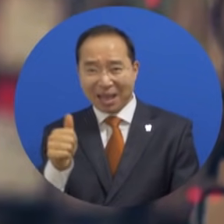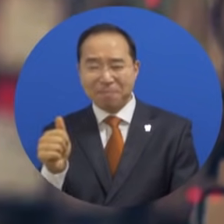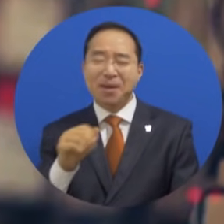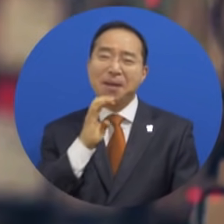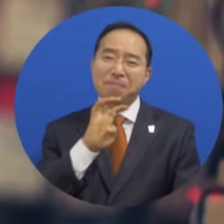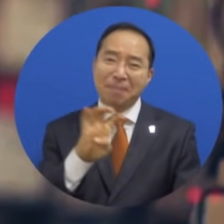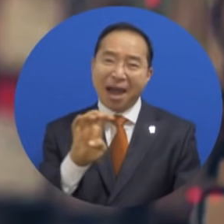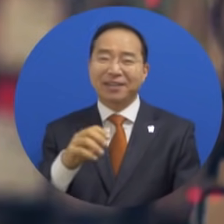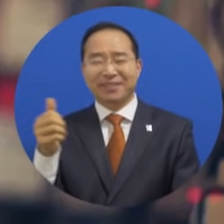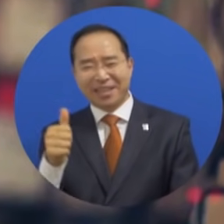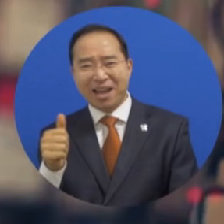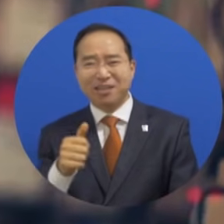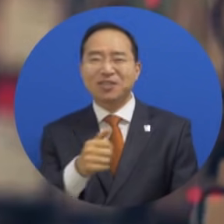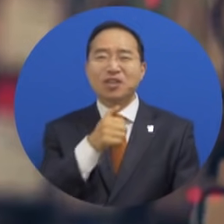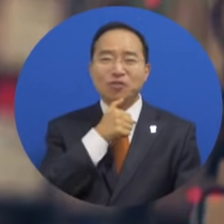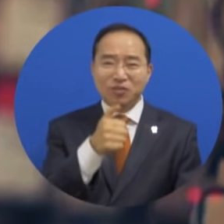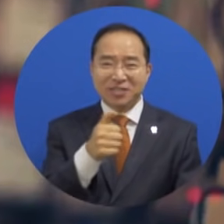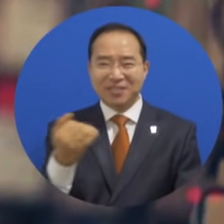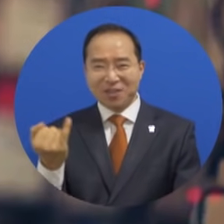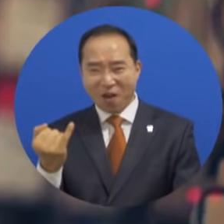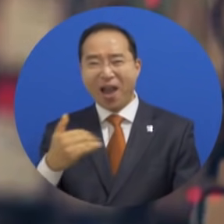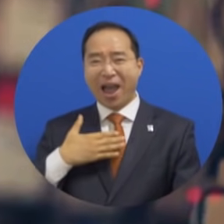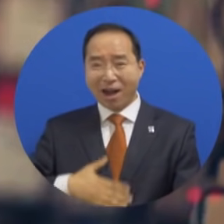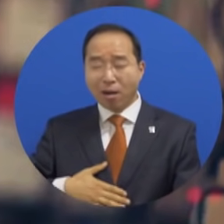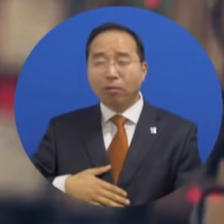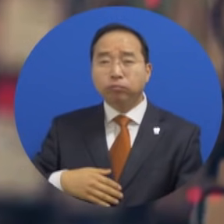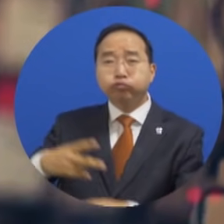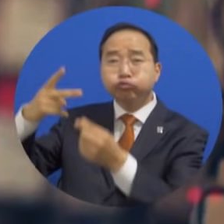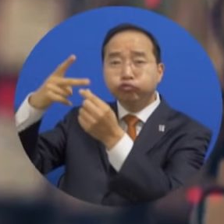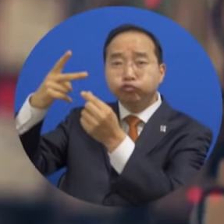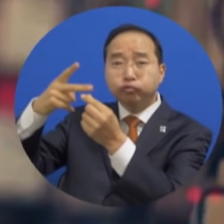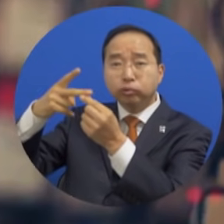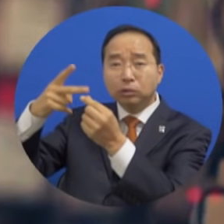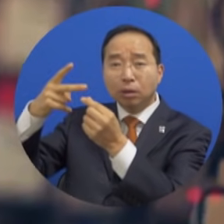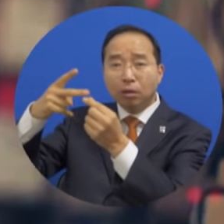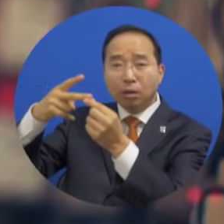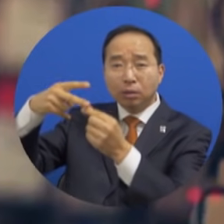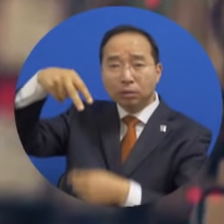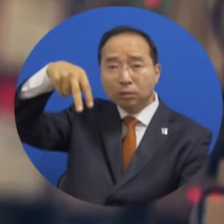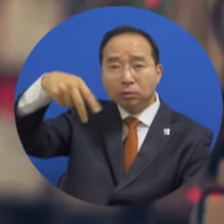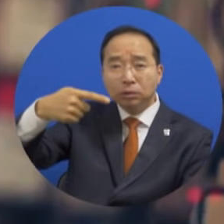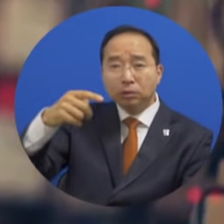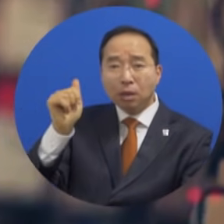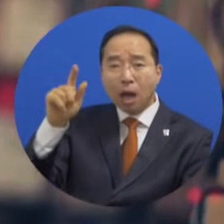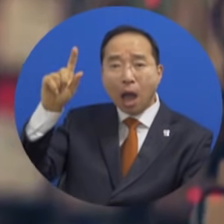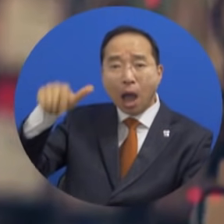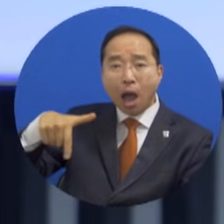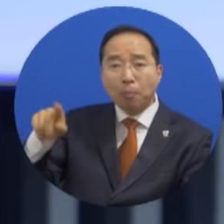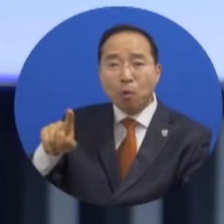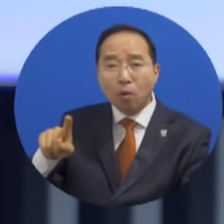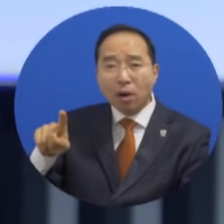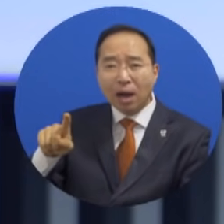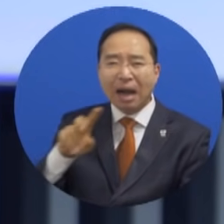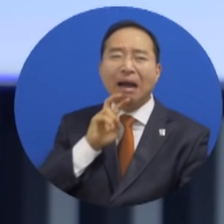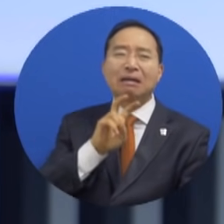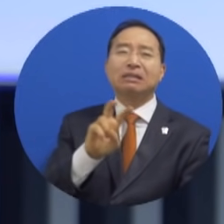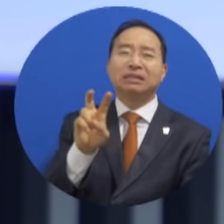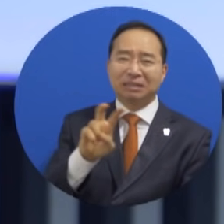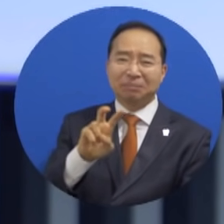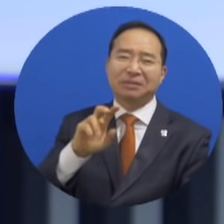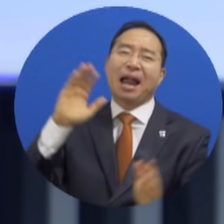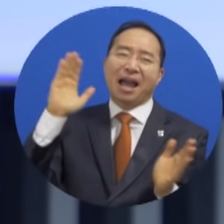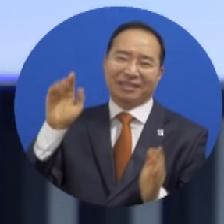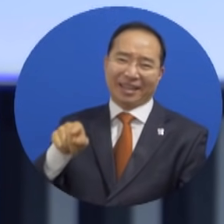신녀는 쉰 살의 여자인데 수학이랑 60살 남자, 육남은 알겠어요. 수학이 뭐예요? 20살